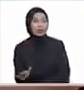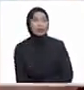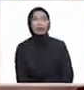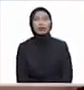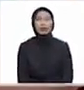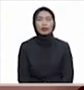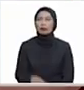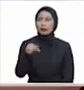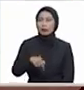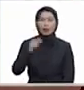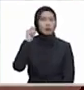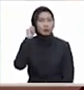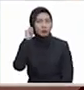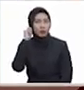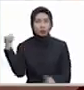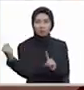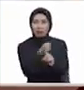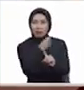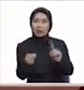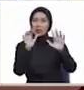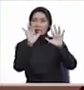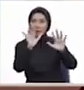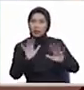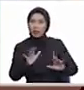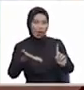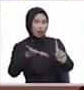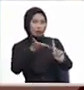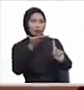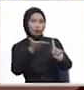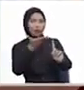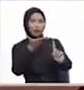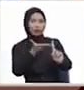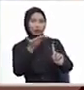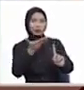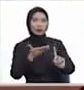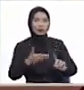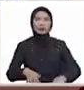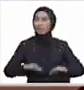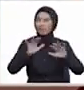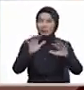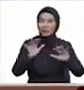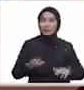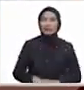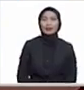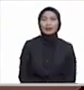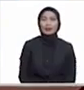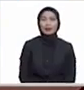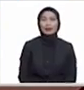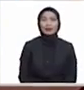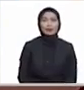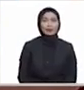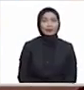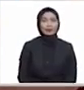terhadap perempuan dan sekaligus juga pelecehan seksual kepada anak. Maka ini adalah hal